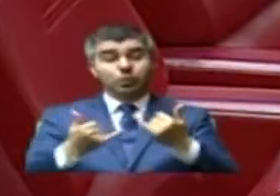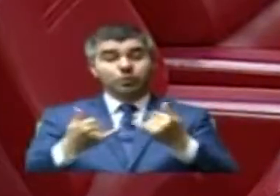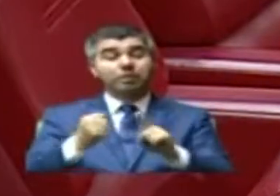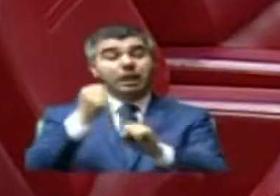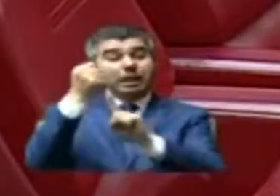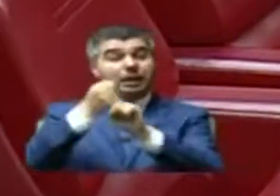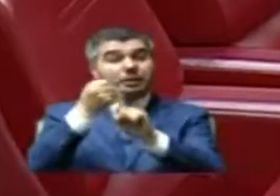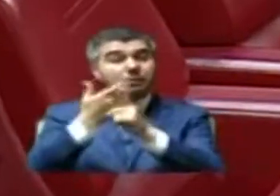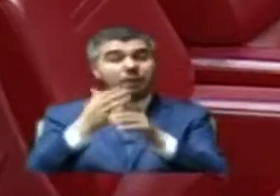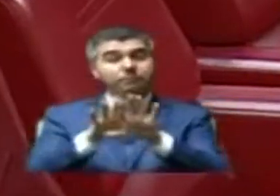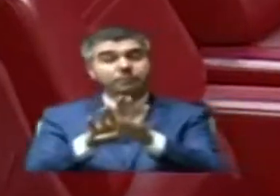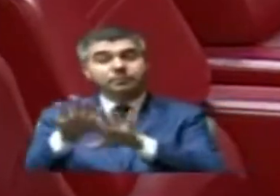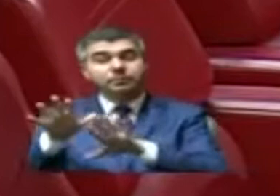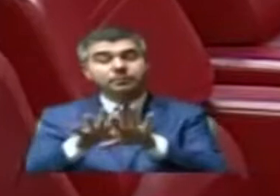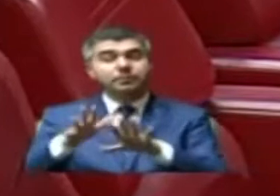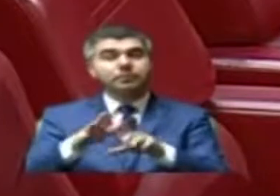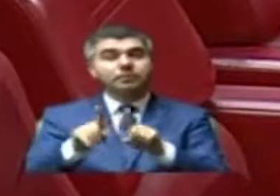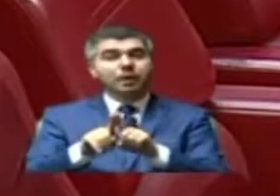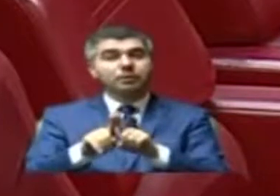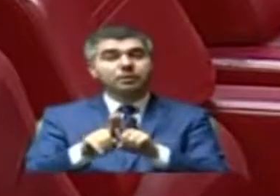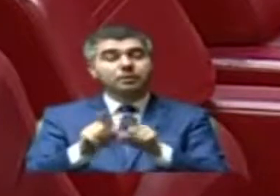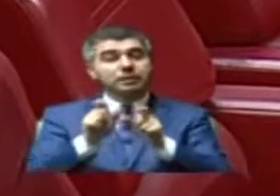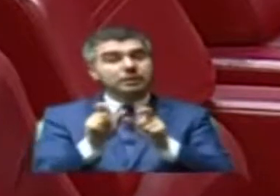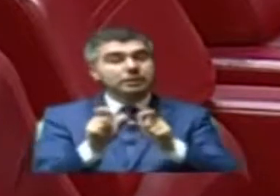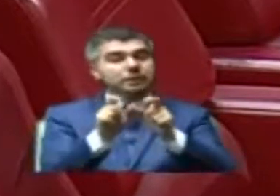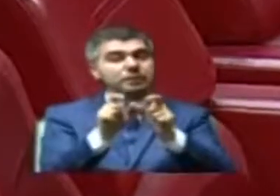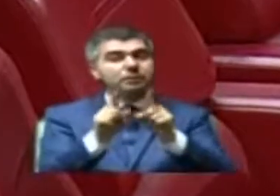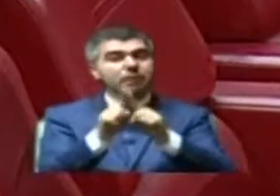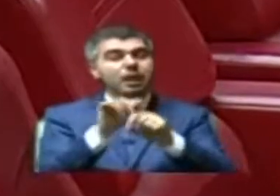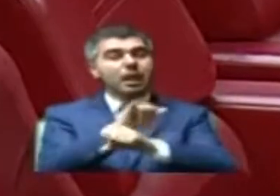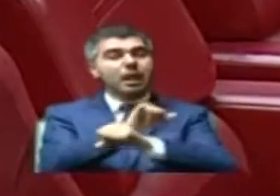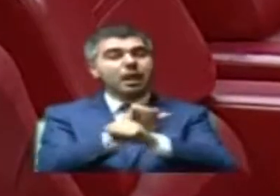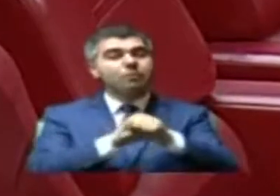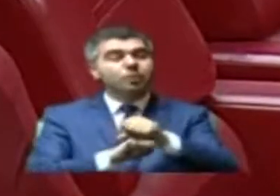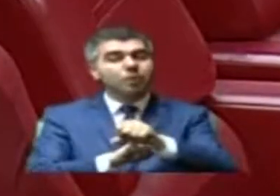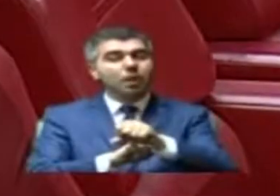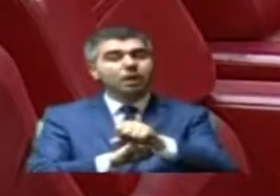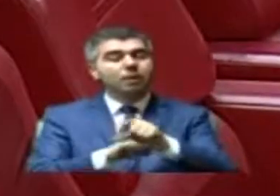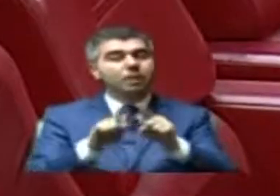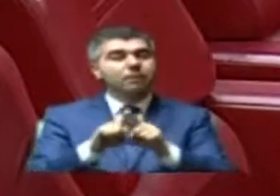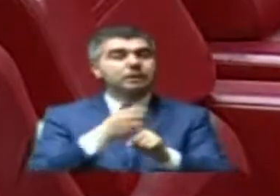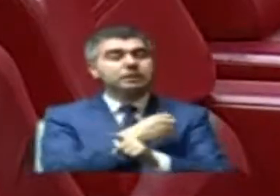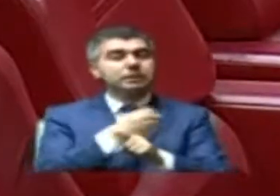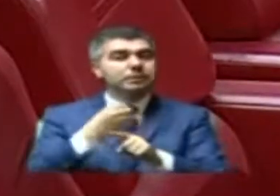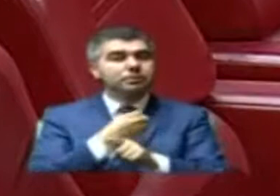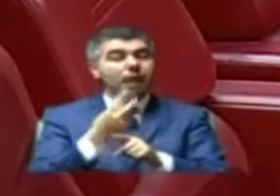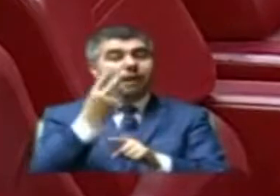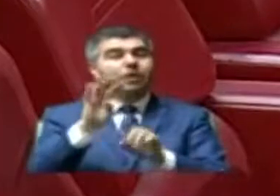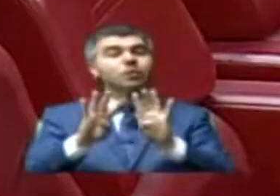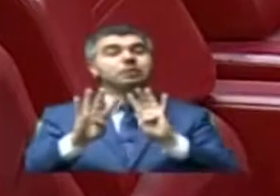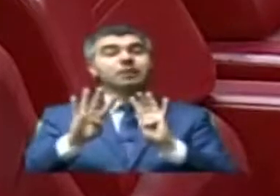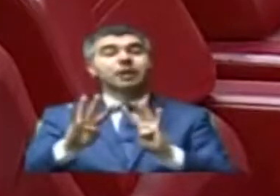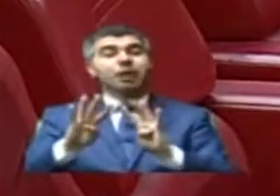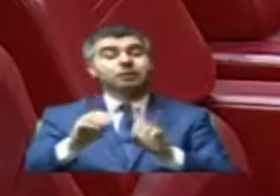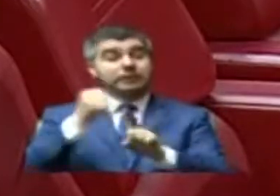على سياسة عمومية حول الحماية الاجتماعية اللي ما غتبدأ فعليا حتى 2018، لكن نشتغل